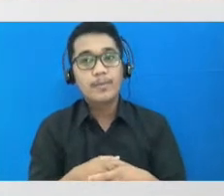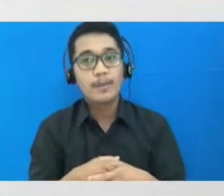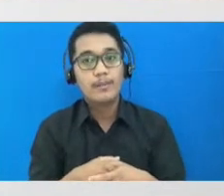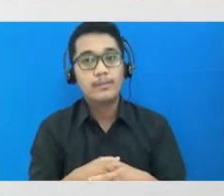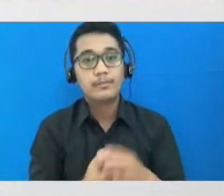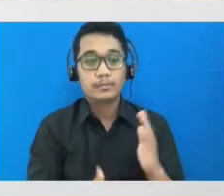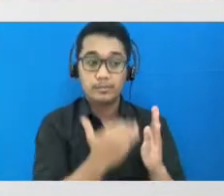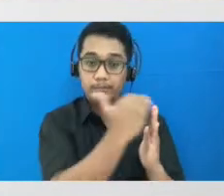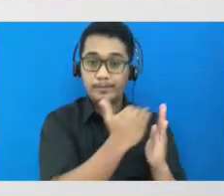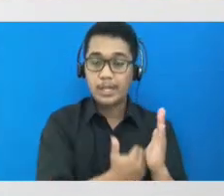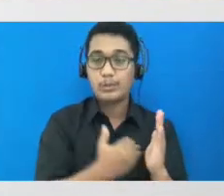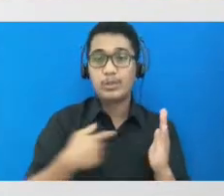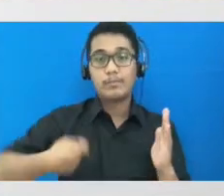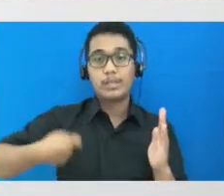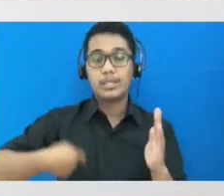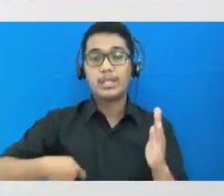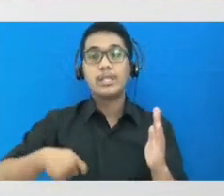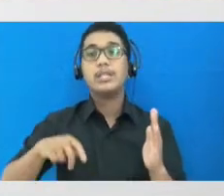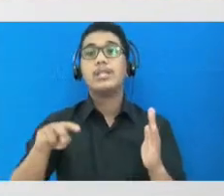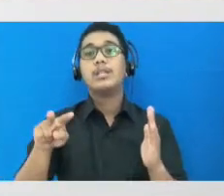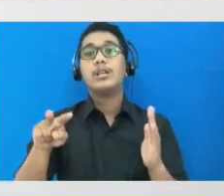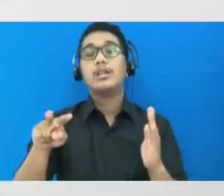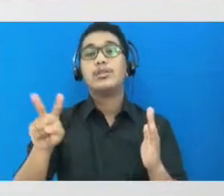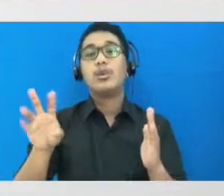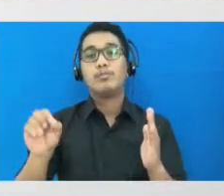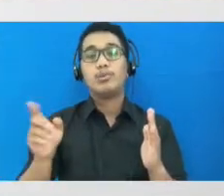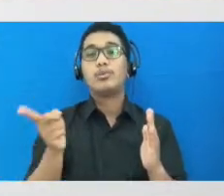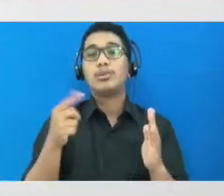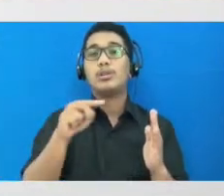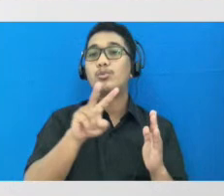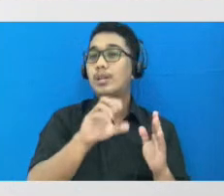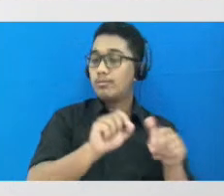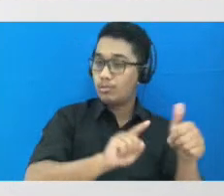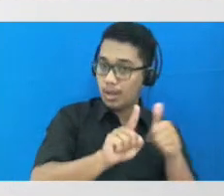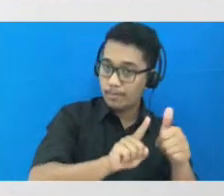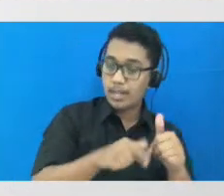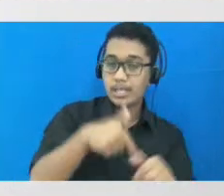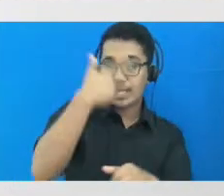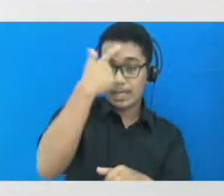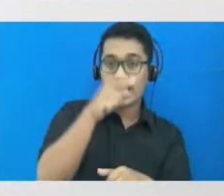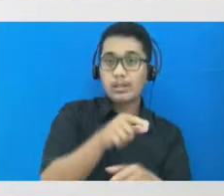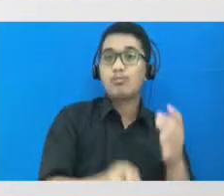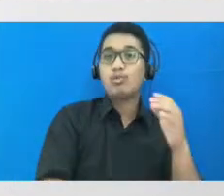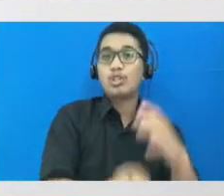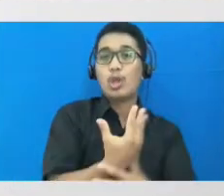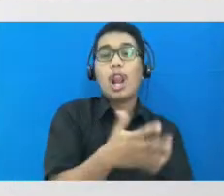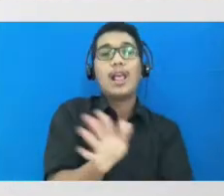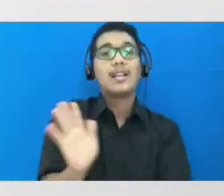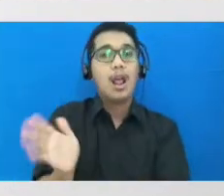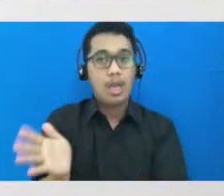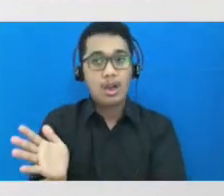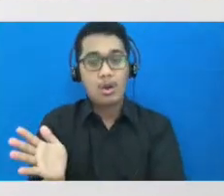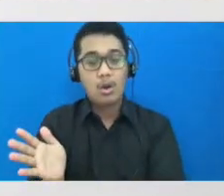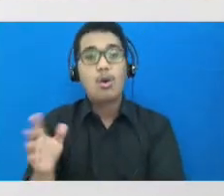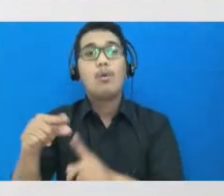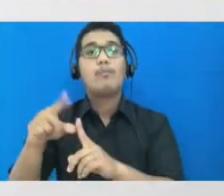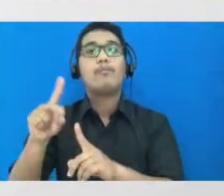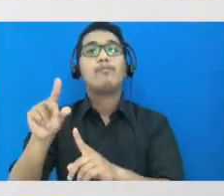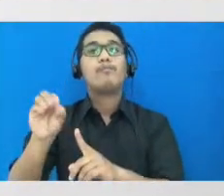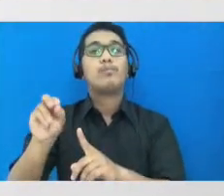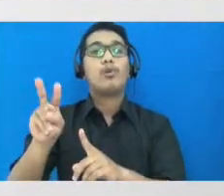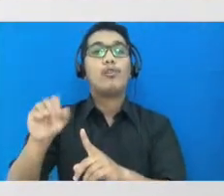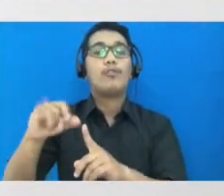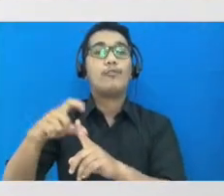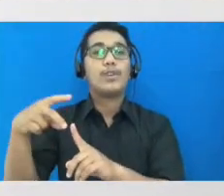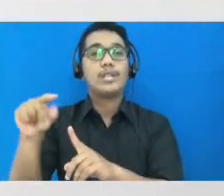Peraturan Menteri nomor 20 tahun 2016, trust itu bisa hadir ketika penyelenggara sistem elektronik atau